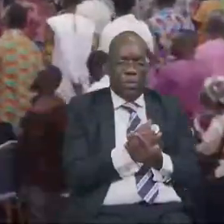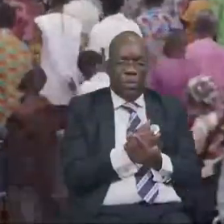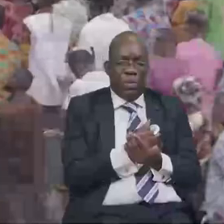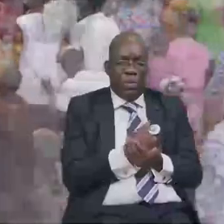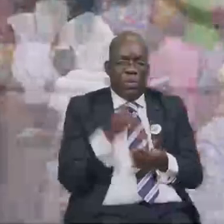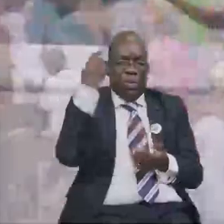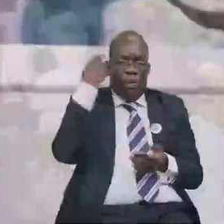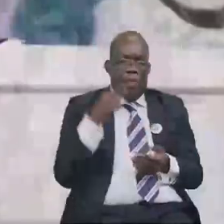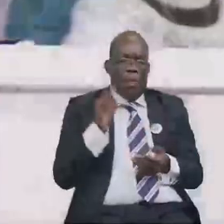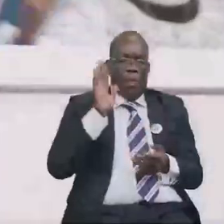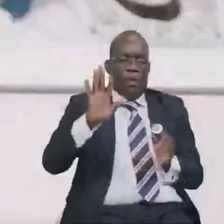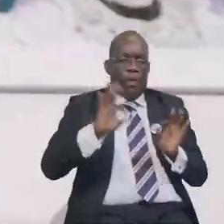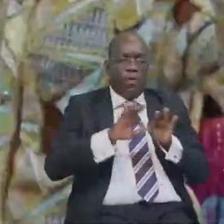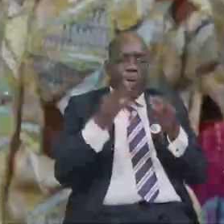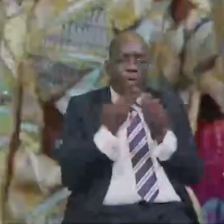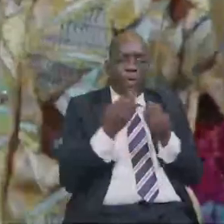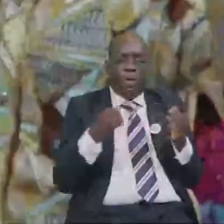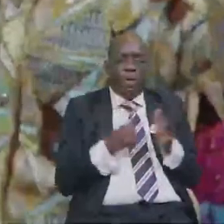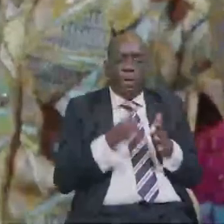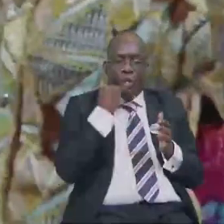Pour ta famille, c'est fait.